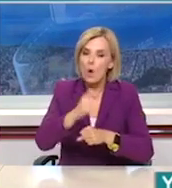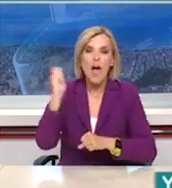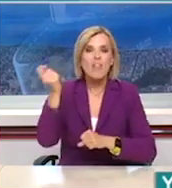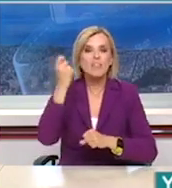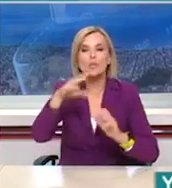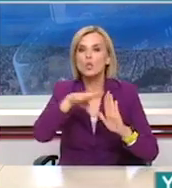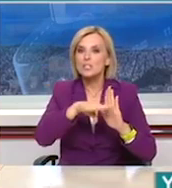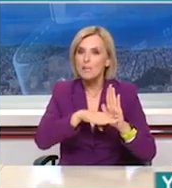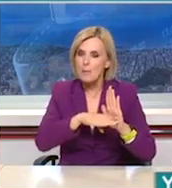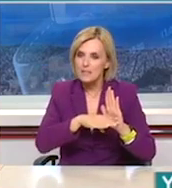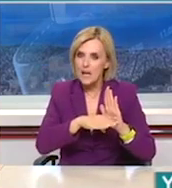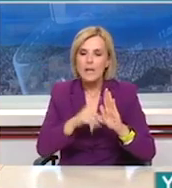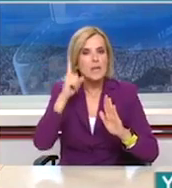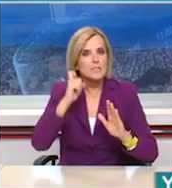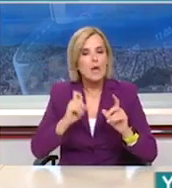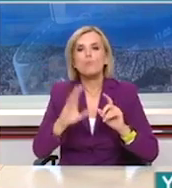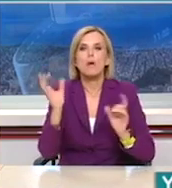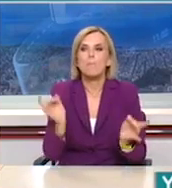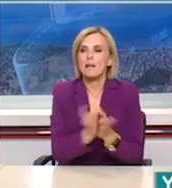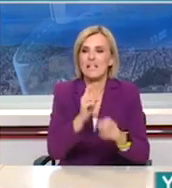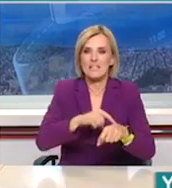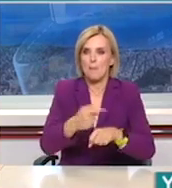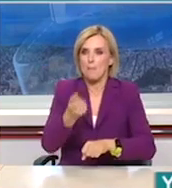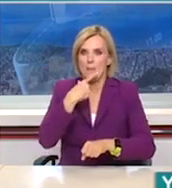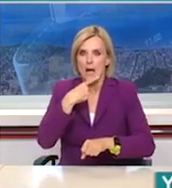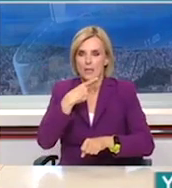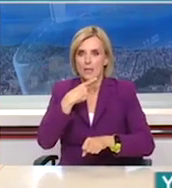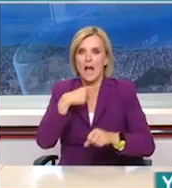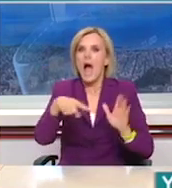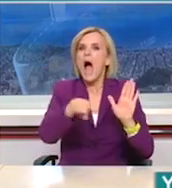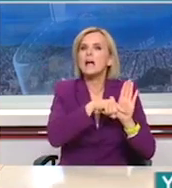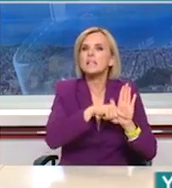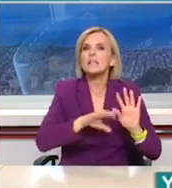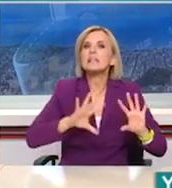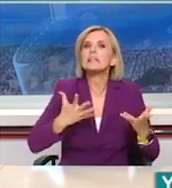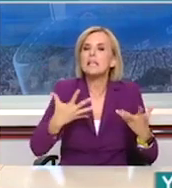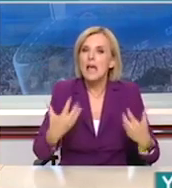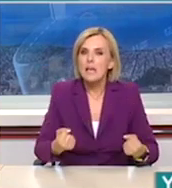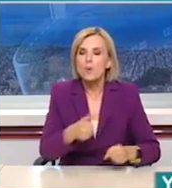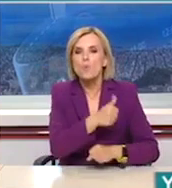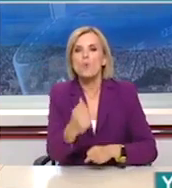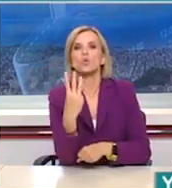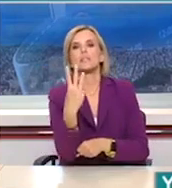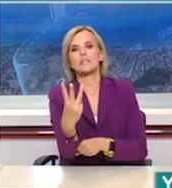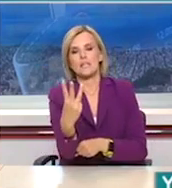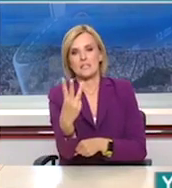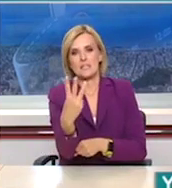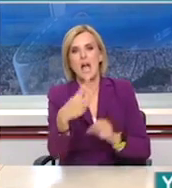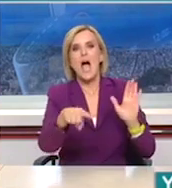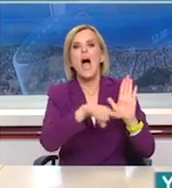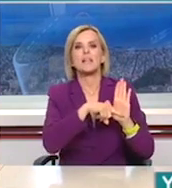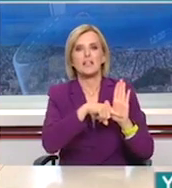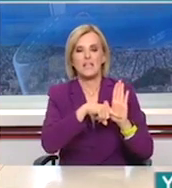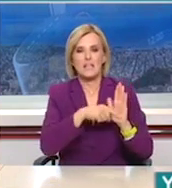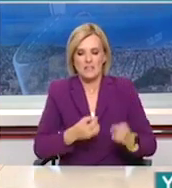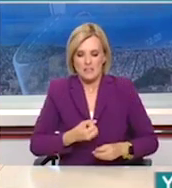έχουν δηλωθεί τυχόν ανεπιθύμητες ενέργειες από φάρμακα που χρησιμοποιήθηκαν αυτόν τον καιρό. Μόνο τρεις ανεπιθύμητες ενέργειες αφορούσαν τη